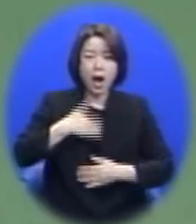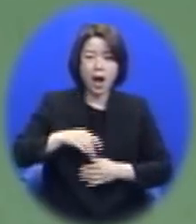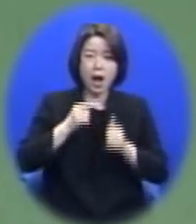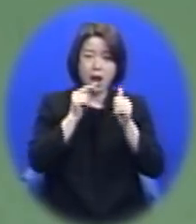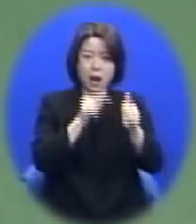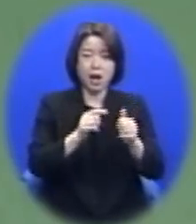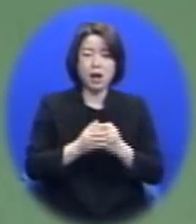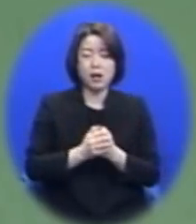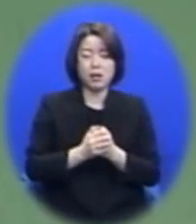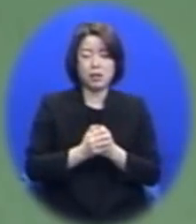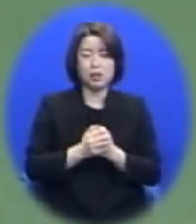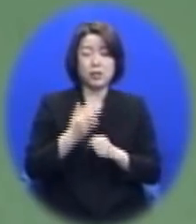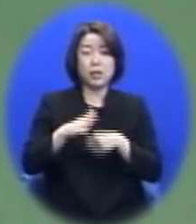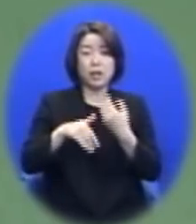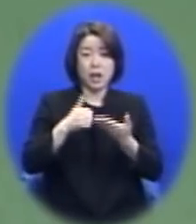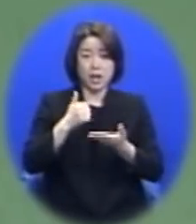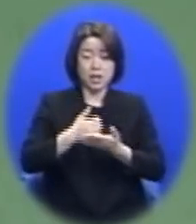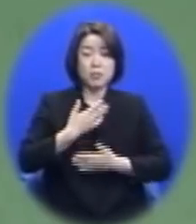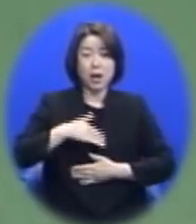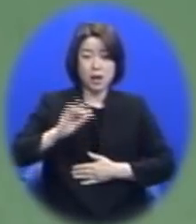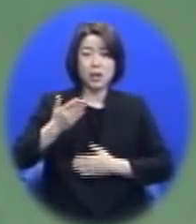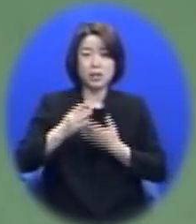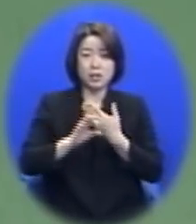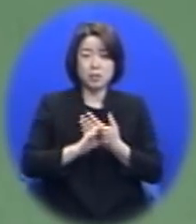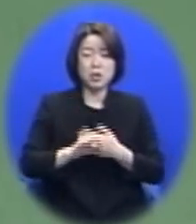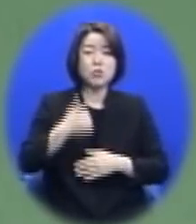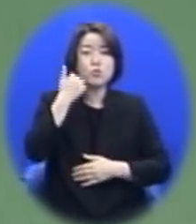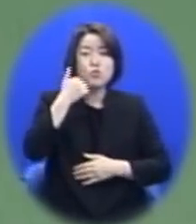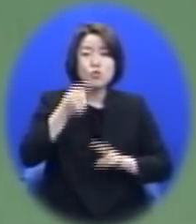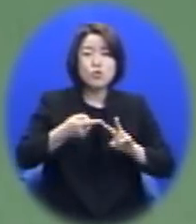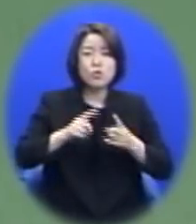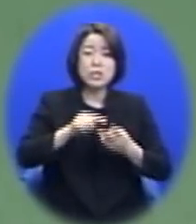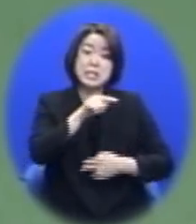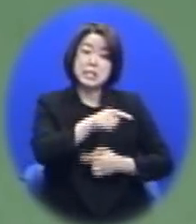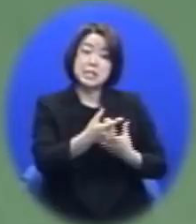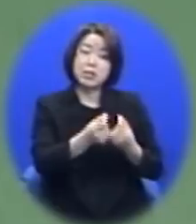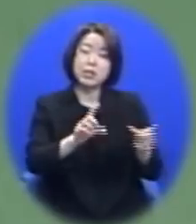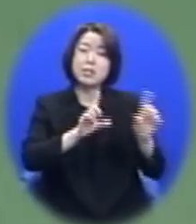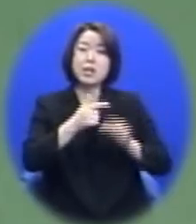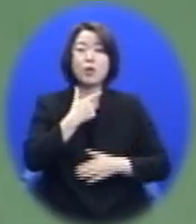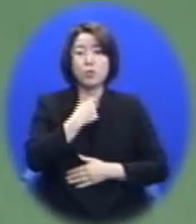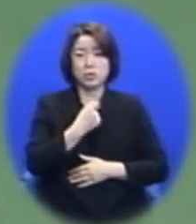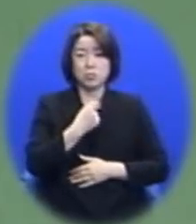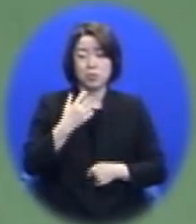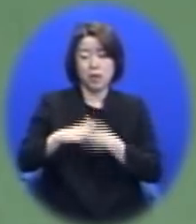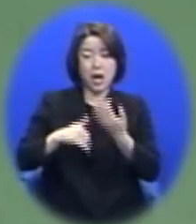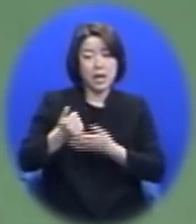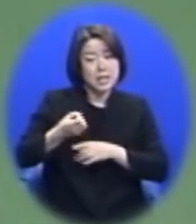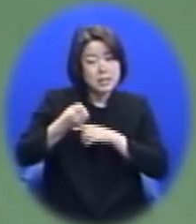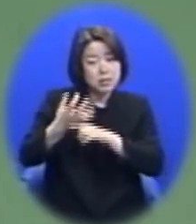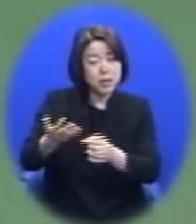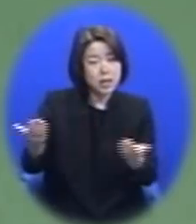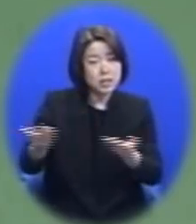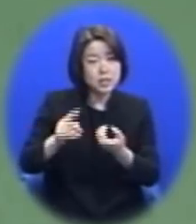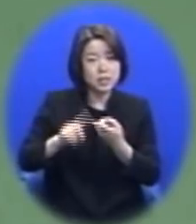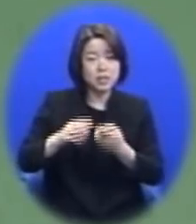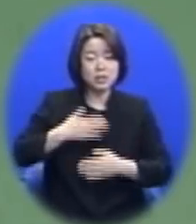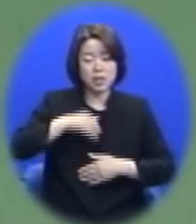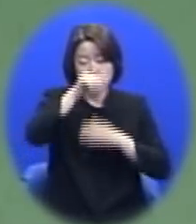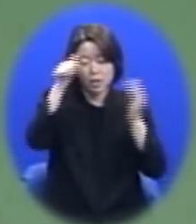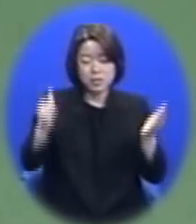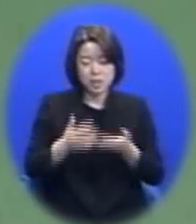하나님을 알게 되면 누구나 다 이렇게 살고 싶어집니다. 하나님 전하는 일을 위해서 내 인생을 써야